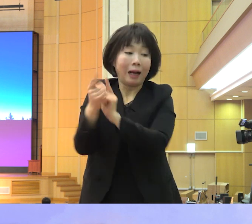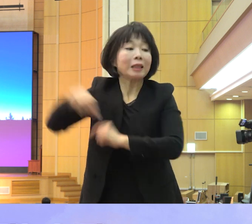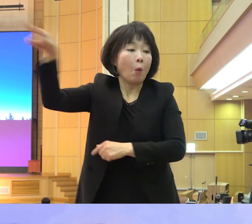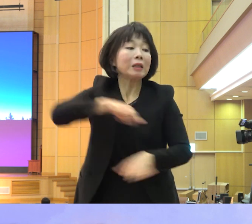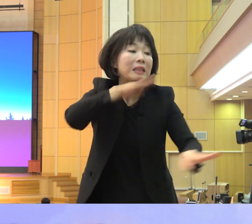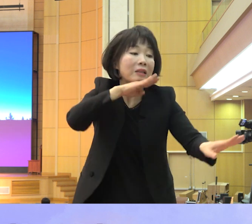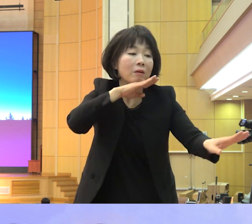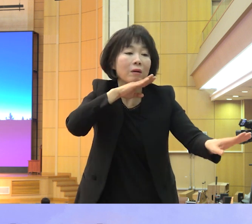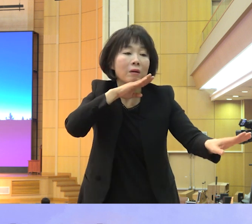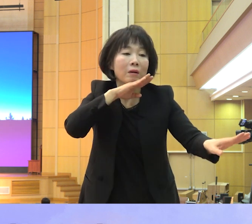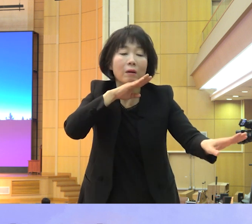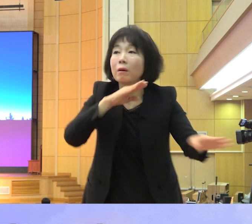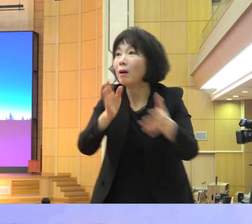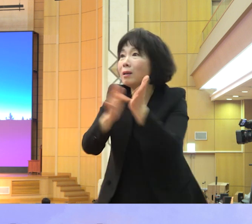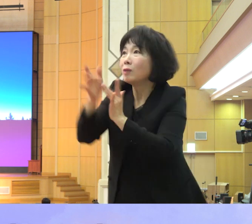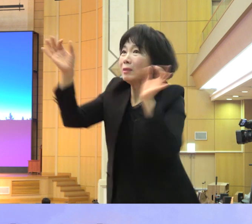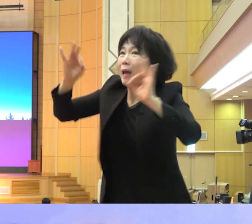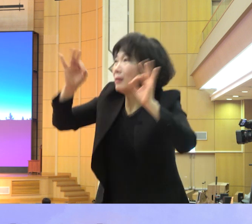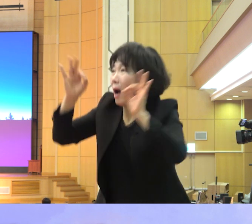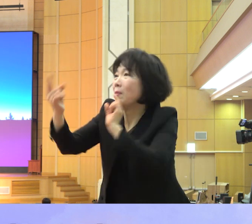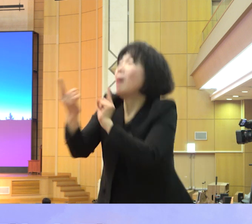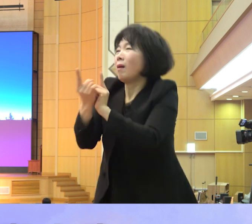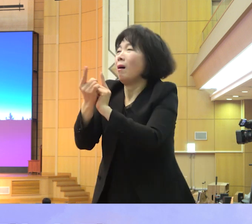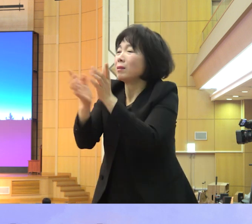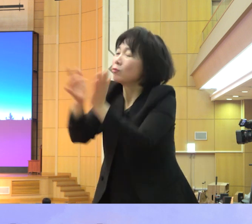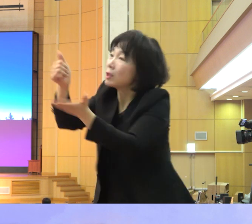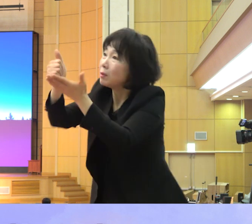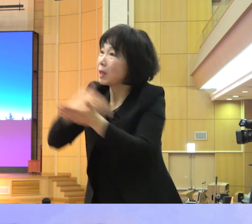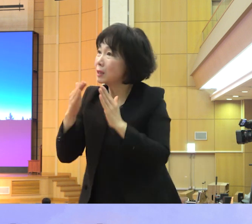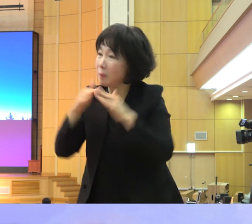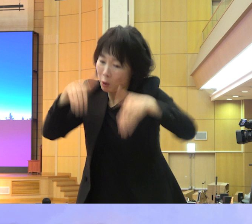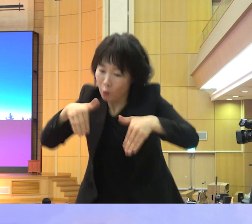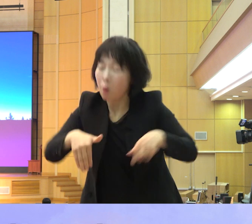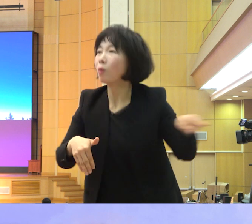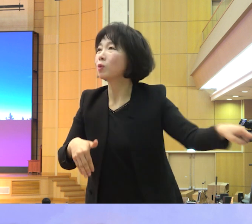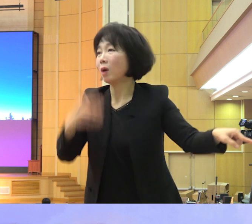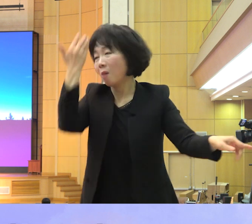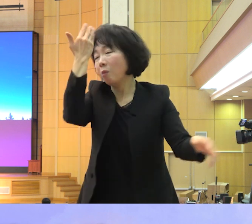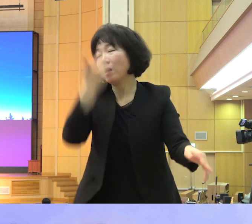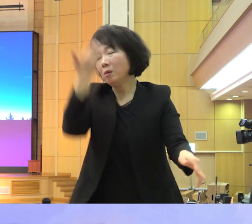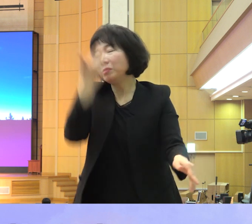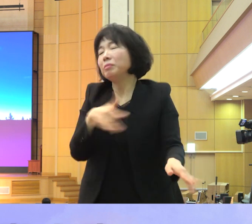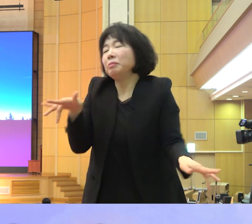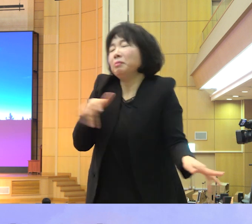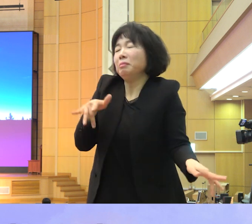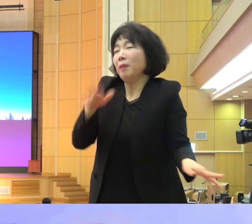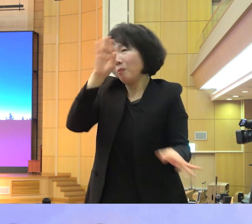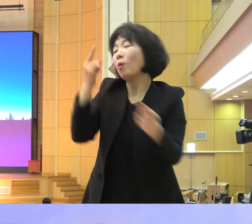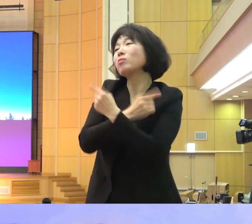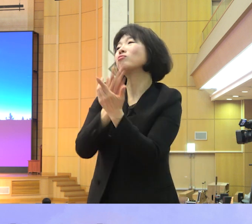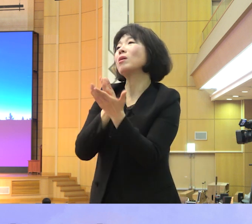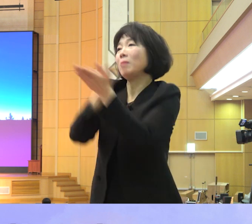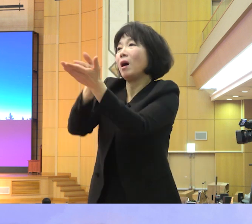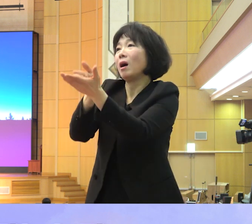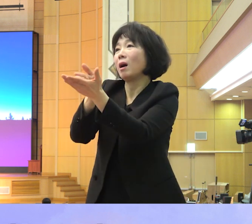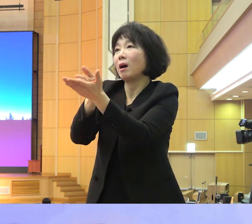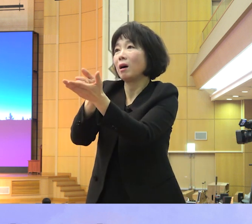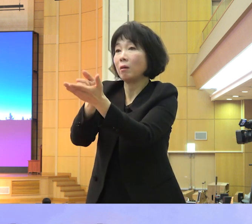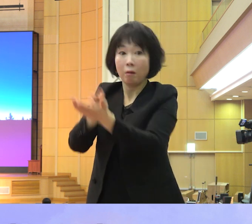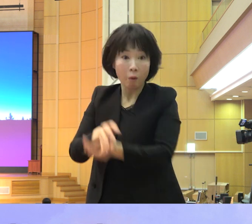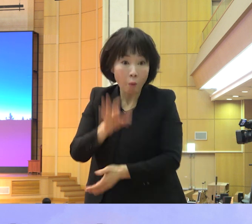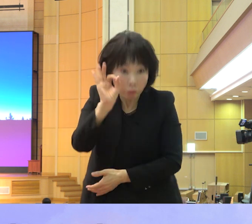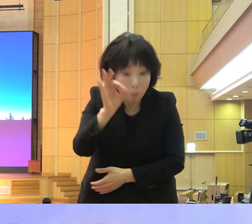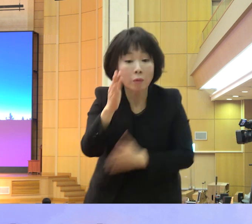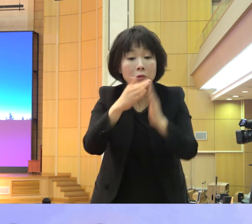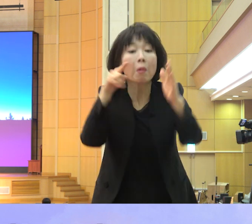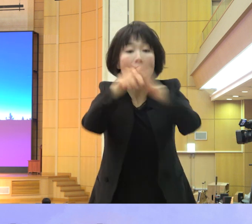고쳐주마. 오지 마십시오. 말씀으로만 하옵소서. 말씀으로만. 주님 말씀만 의지하고